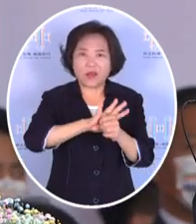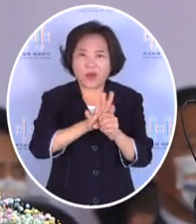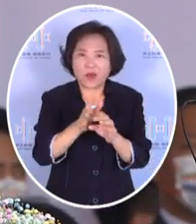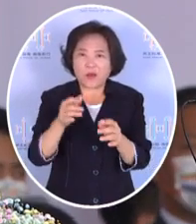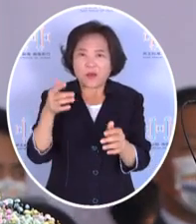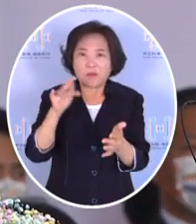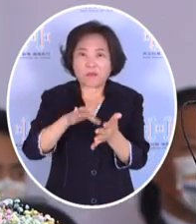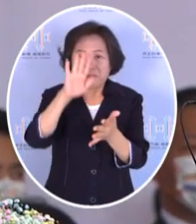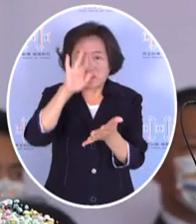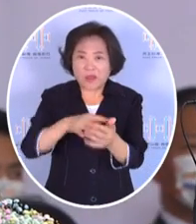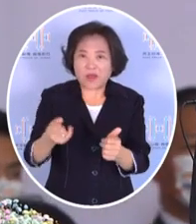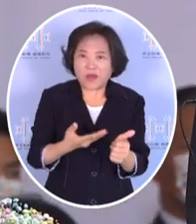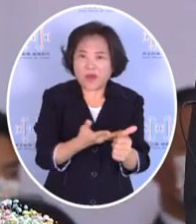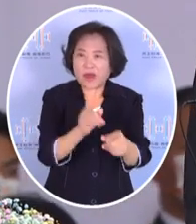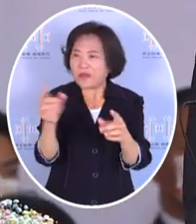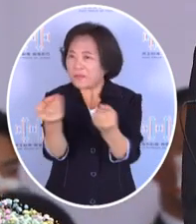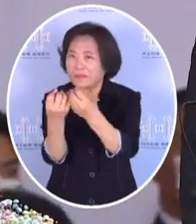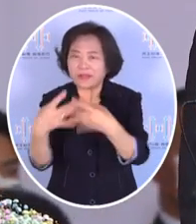战的一年。